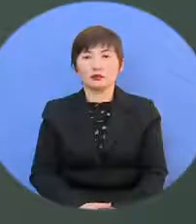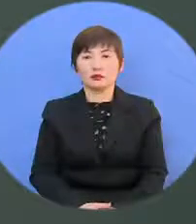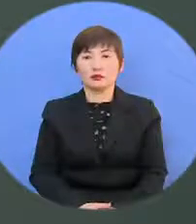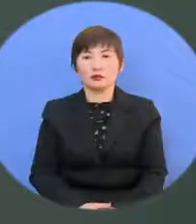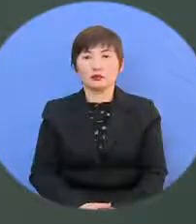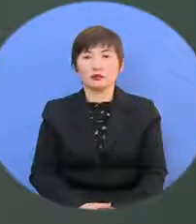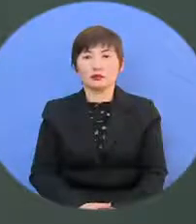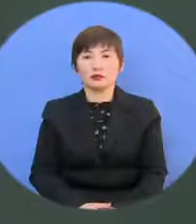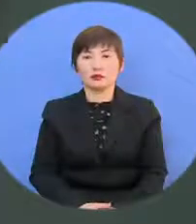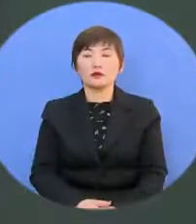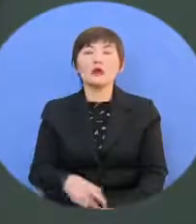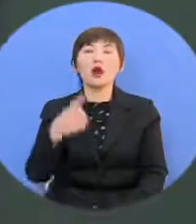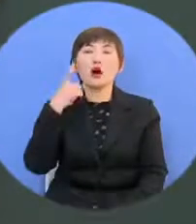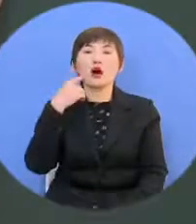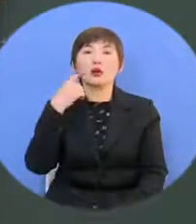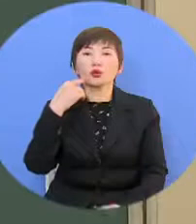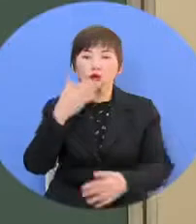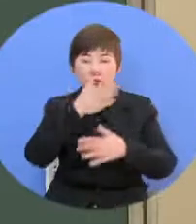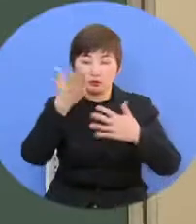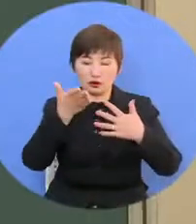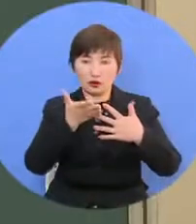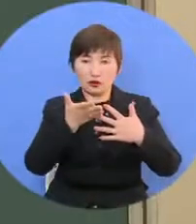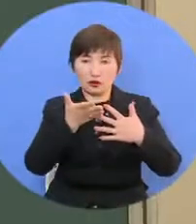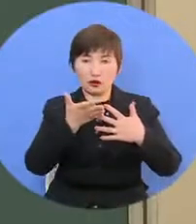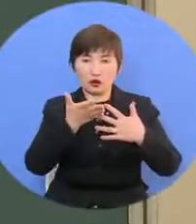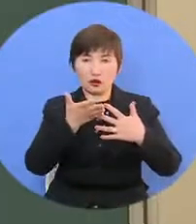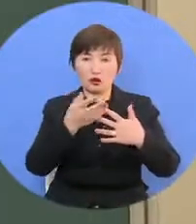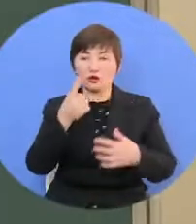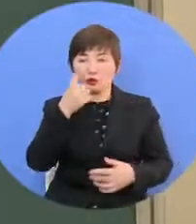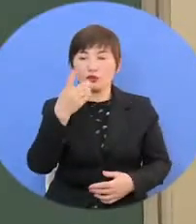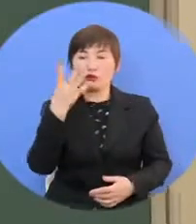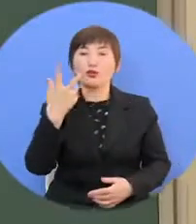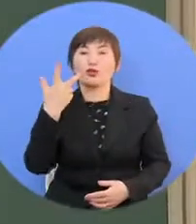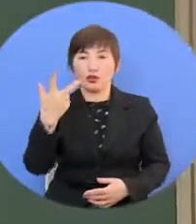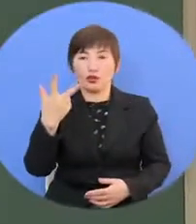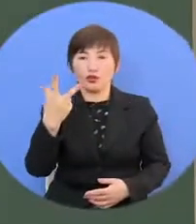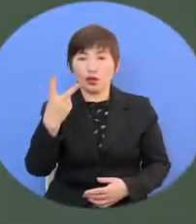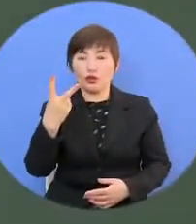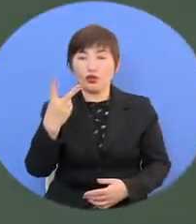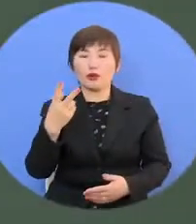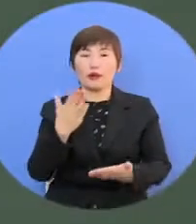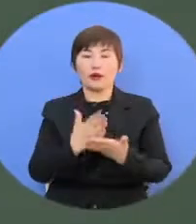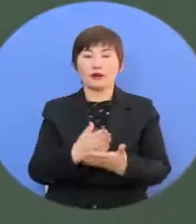За охтын өндрийн арифметик дундж маань 142 см гэж гарч байна.